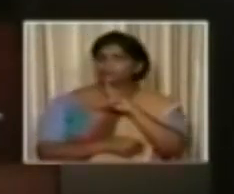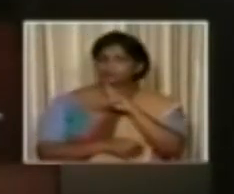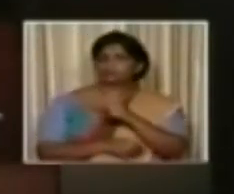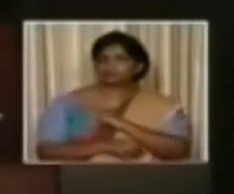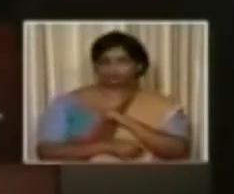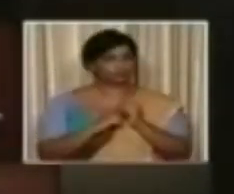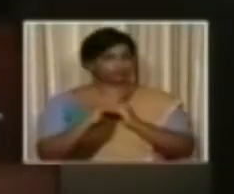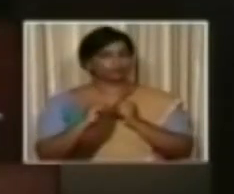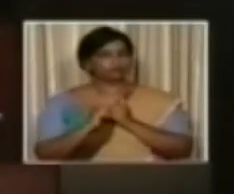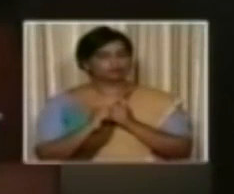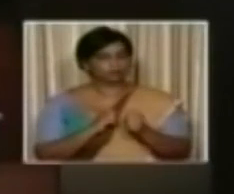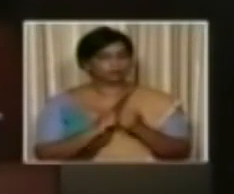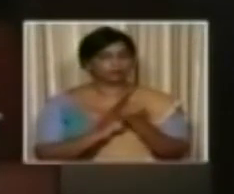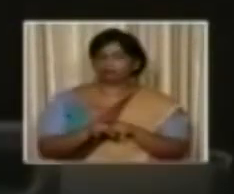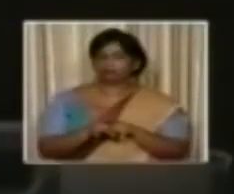கூற